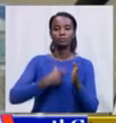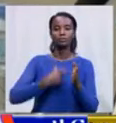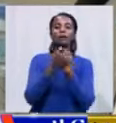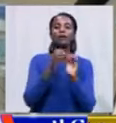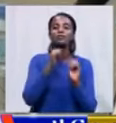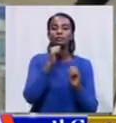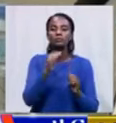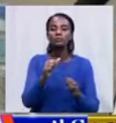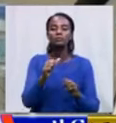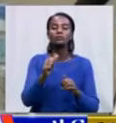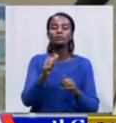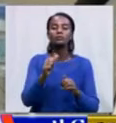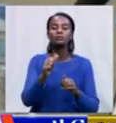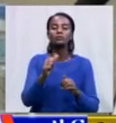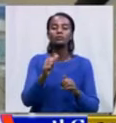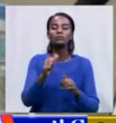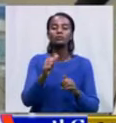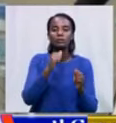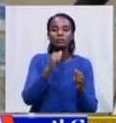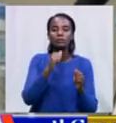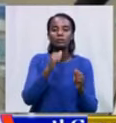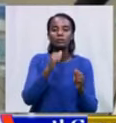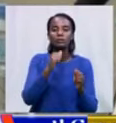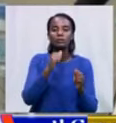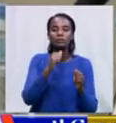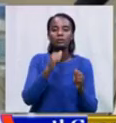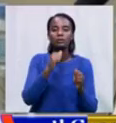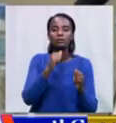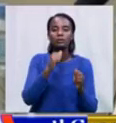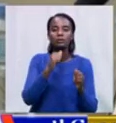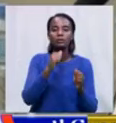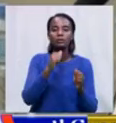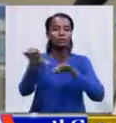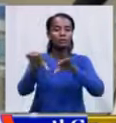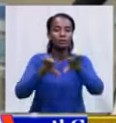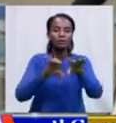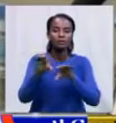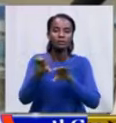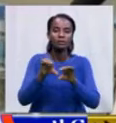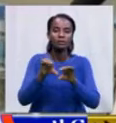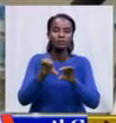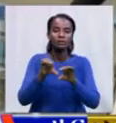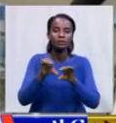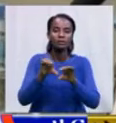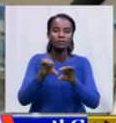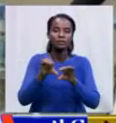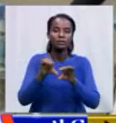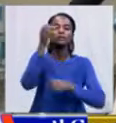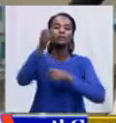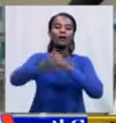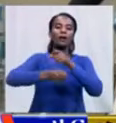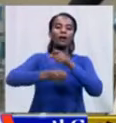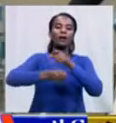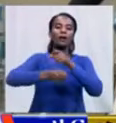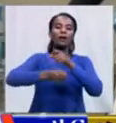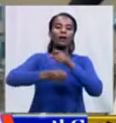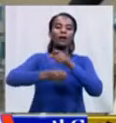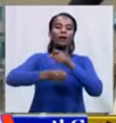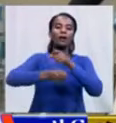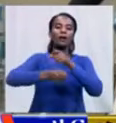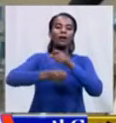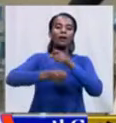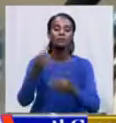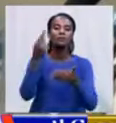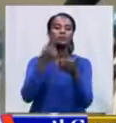እንዳይጨባበጡ እንዳይቀራረቡ እንዳይዘያየሩ የተደረገበት ወራትና አመት ቀን ስለሆነ